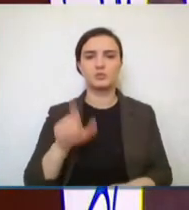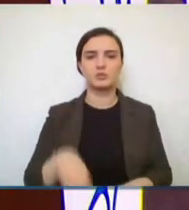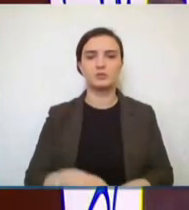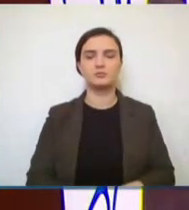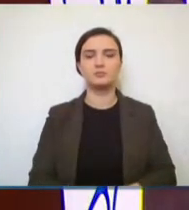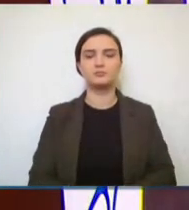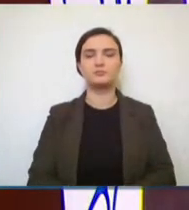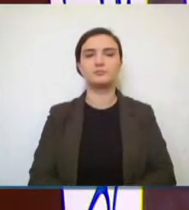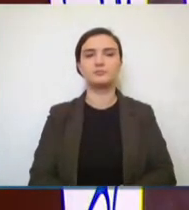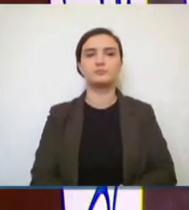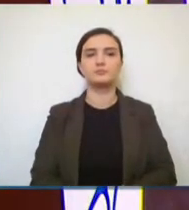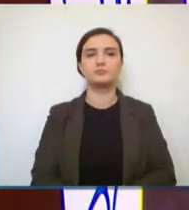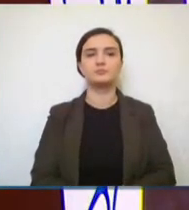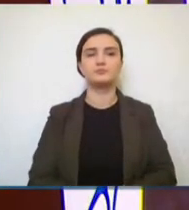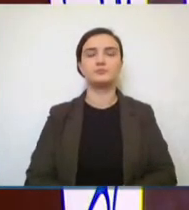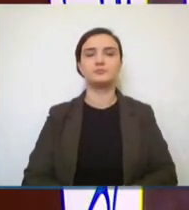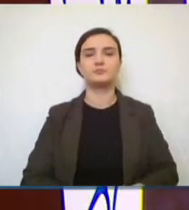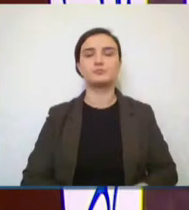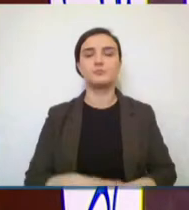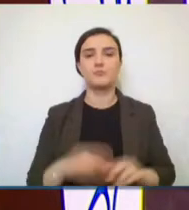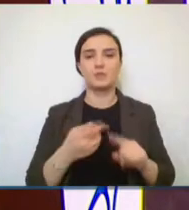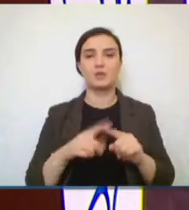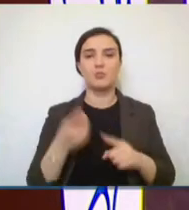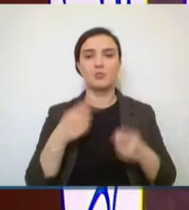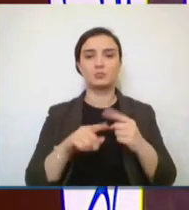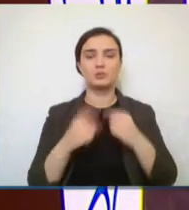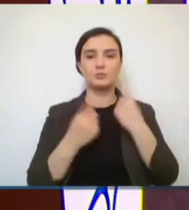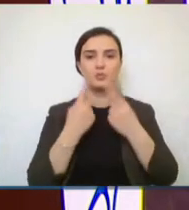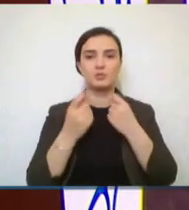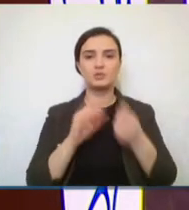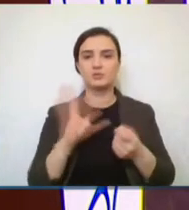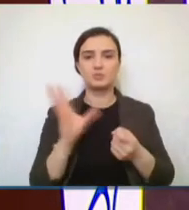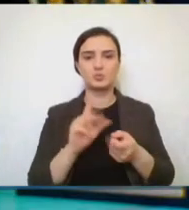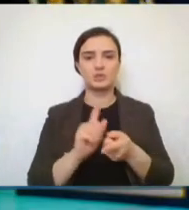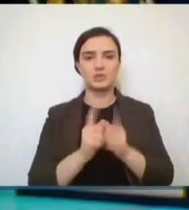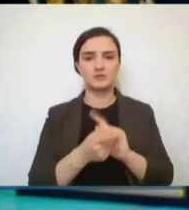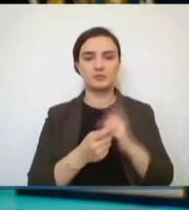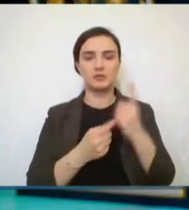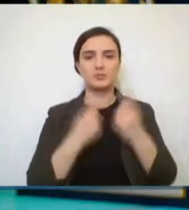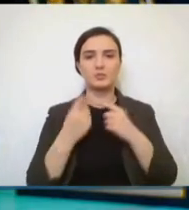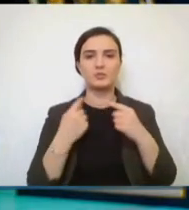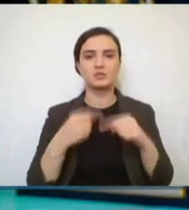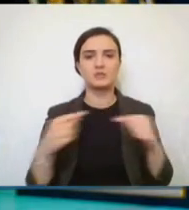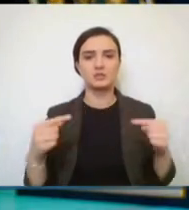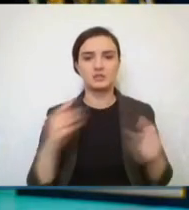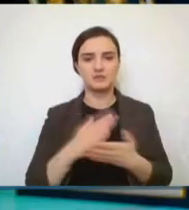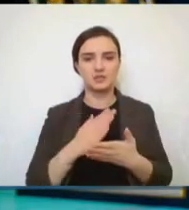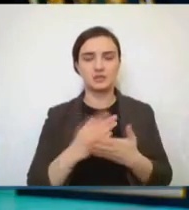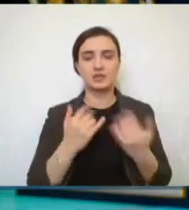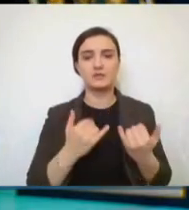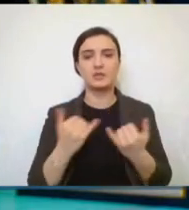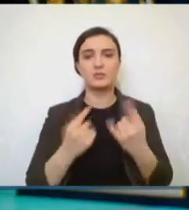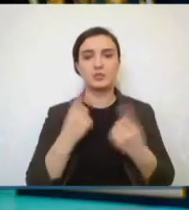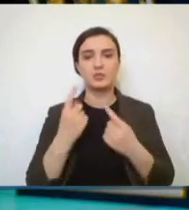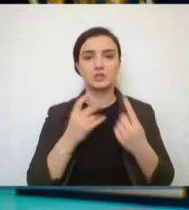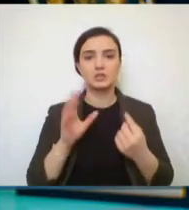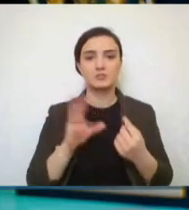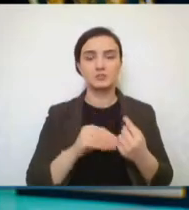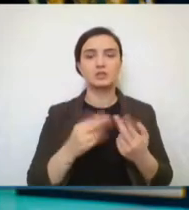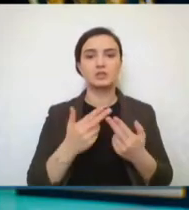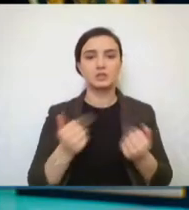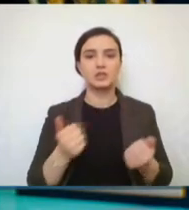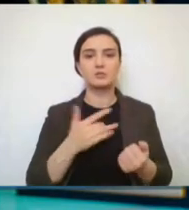გამომდინარე ინფორმაციები სუ იცვლება. ინფორმაციები სუ სხვადასხვა არის. დღევანდელი მონაცემებით დიახ, მიოკარდიტი